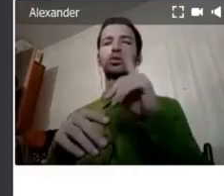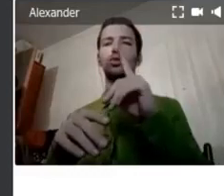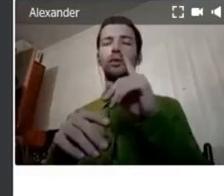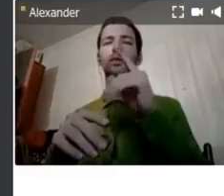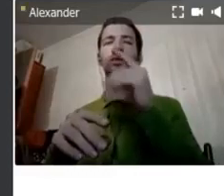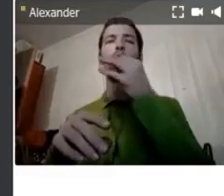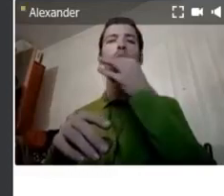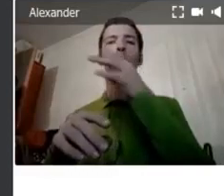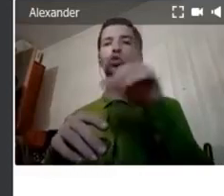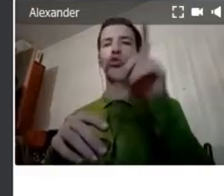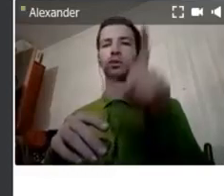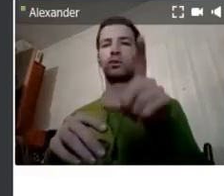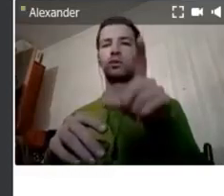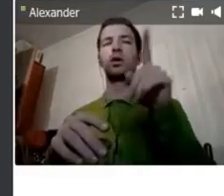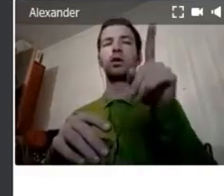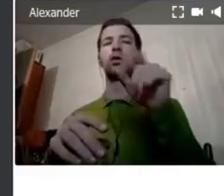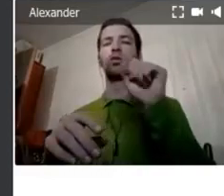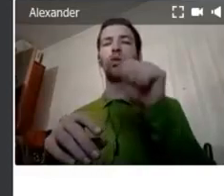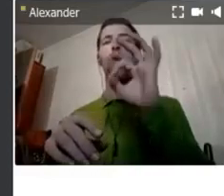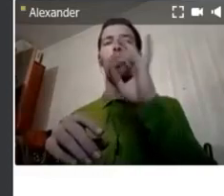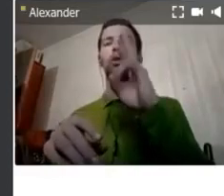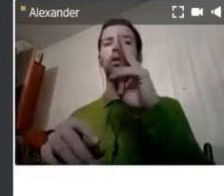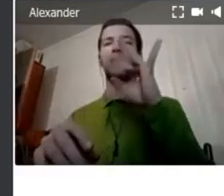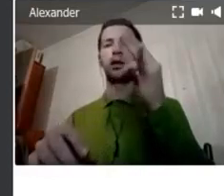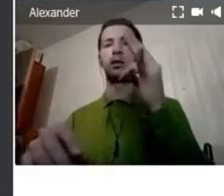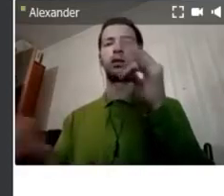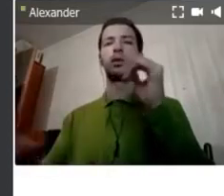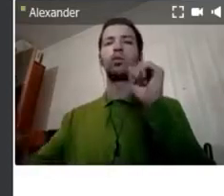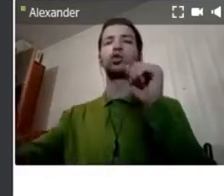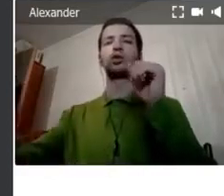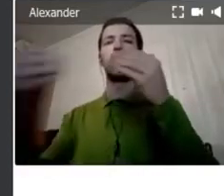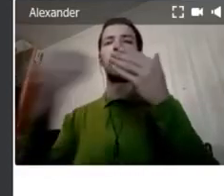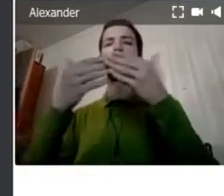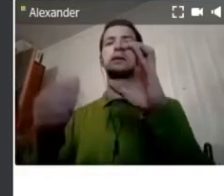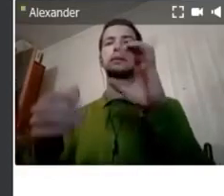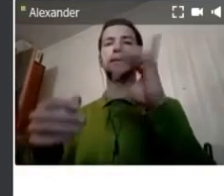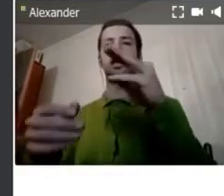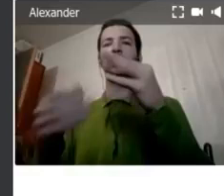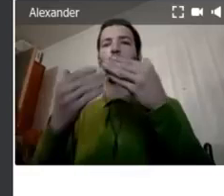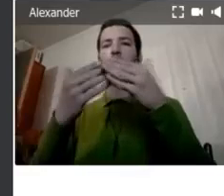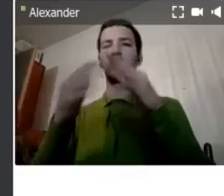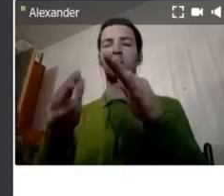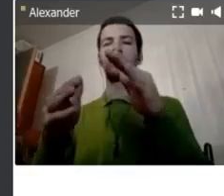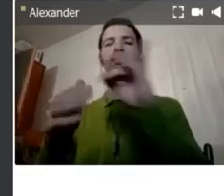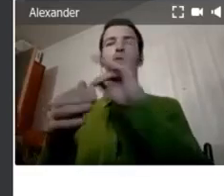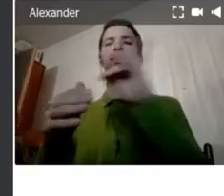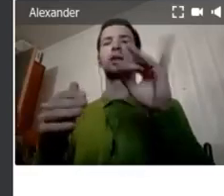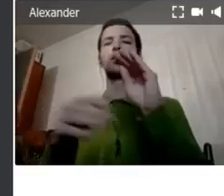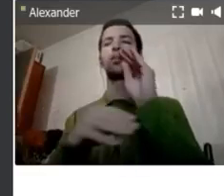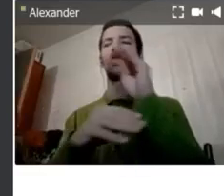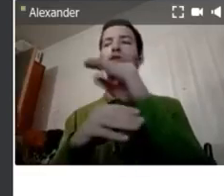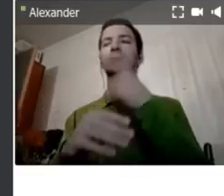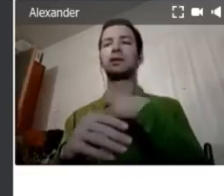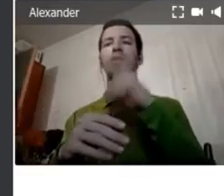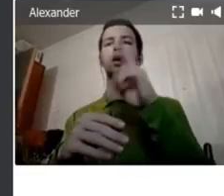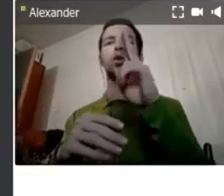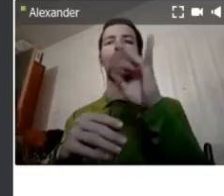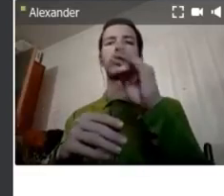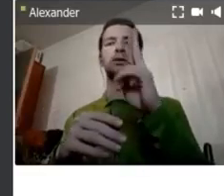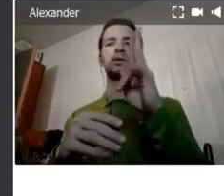на хранение, либо оформить себе доставку. Доставки осуществляются, например, по